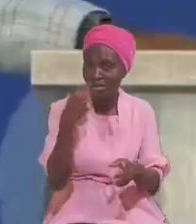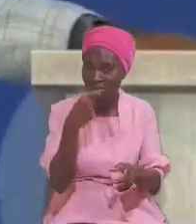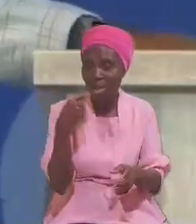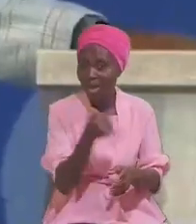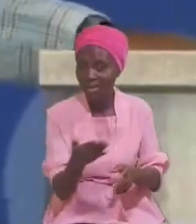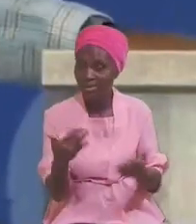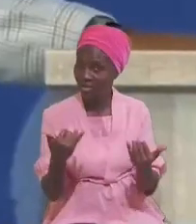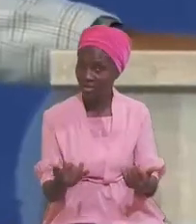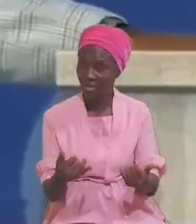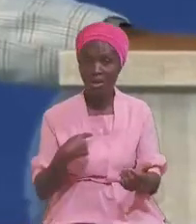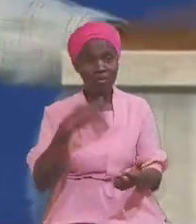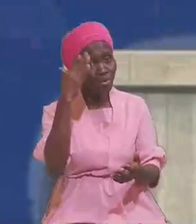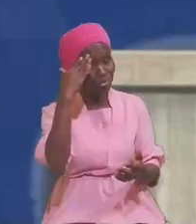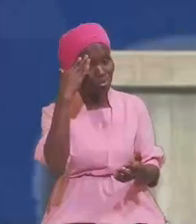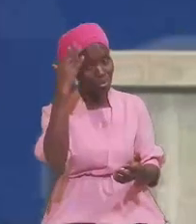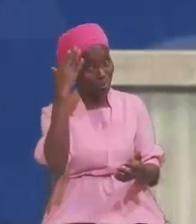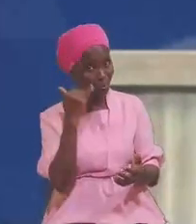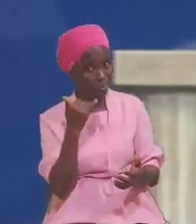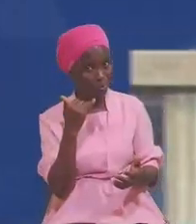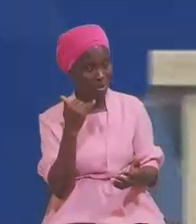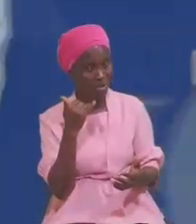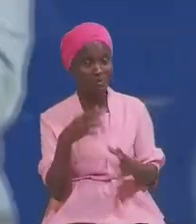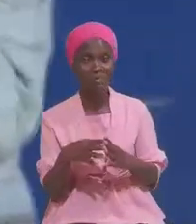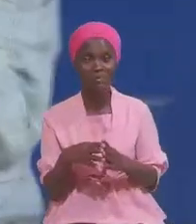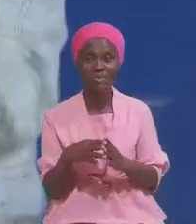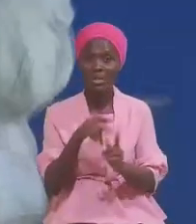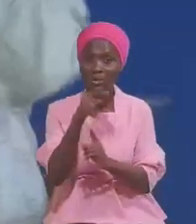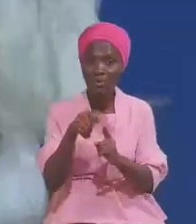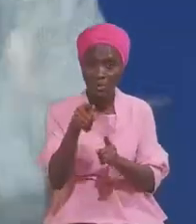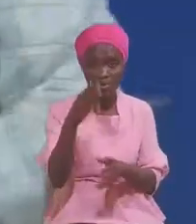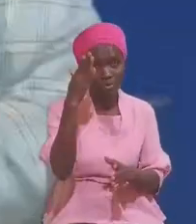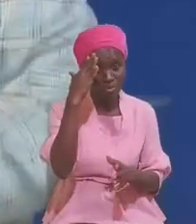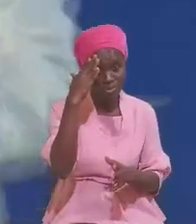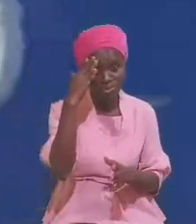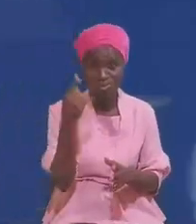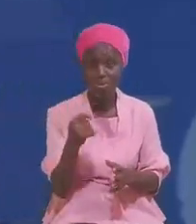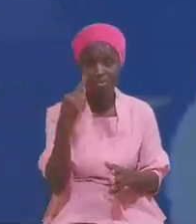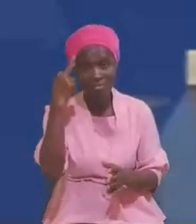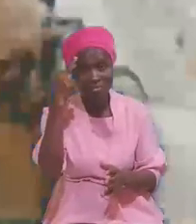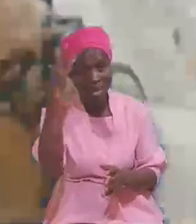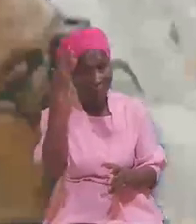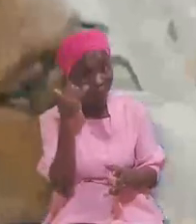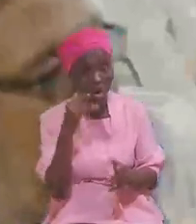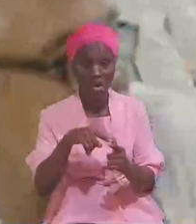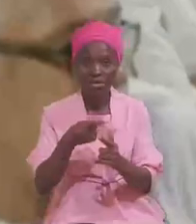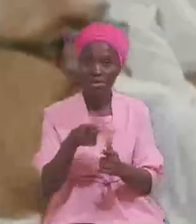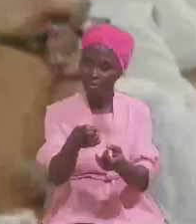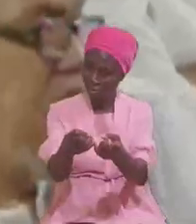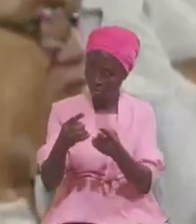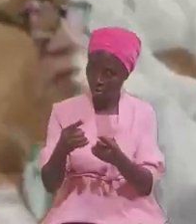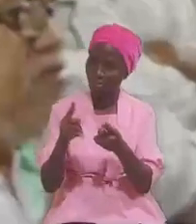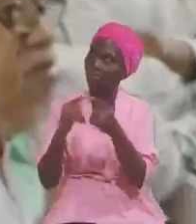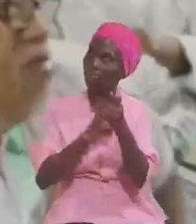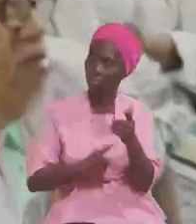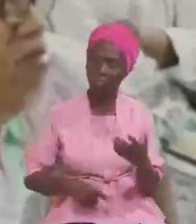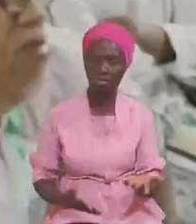Nous connaissons la raison pour laquelle. Lorsque tu connais la raison pour laquelle ceci se passe, tu vis. Alors par là, tu